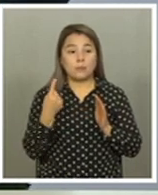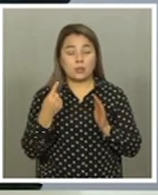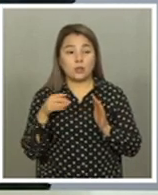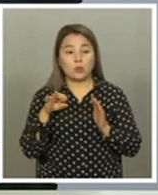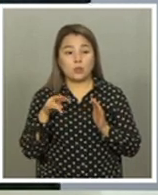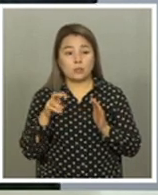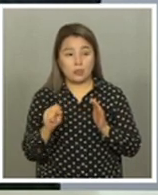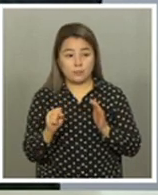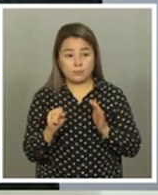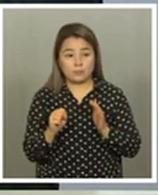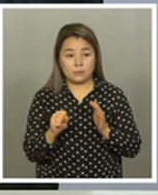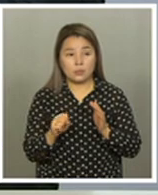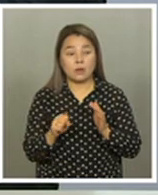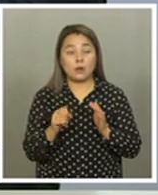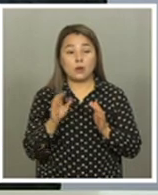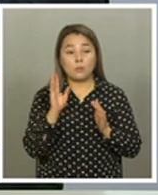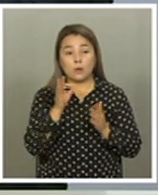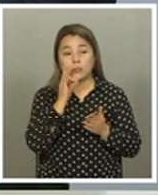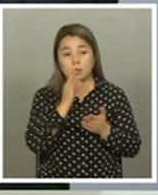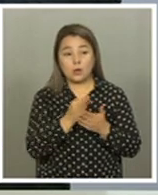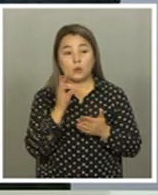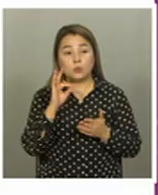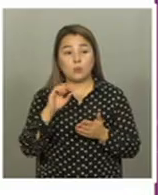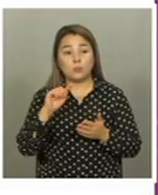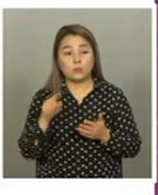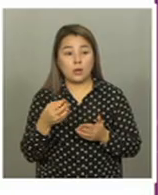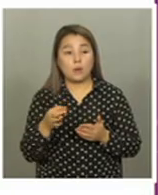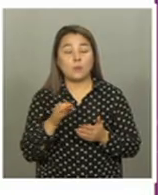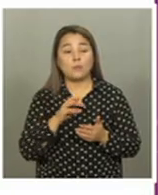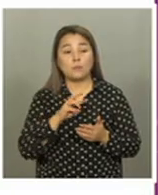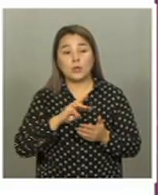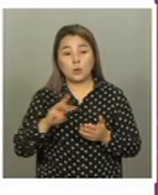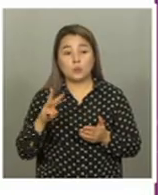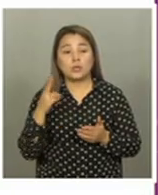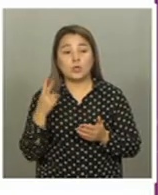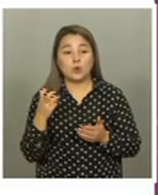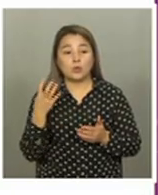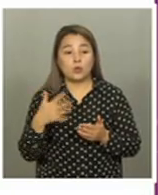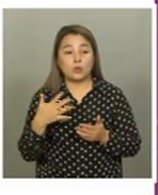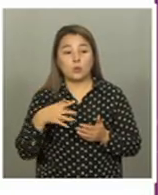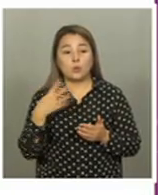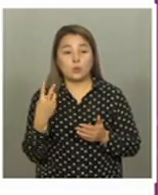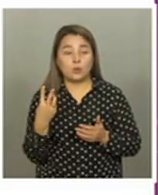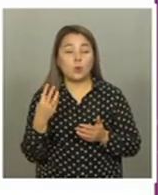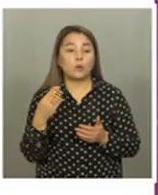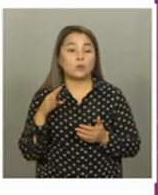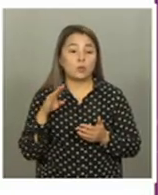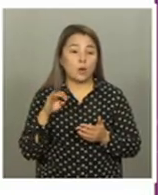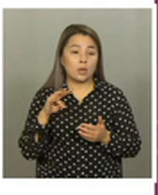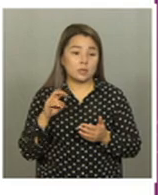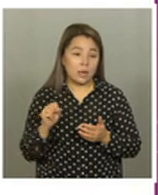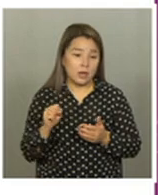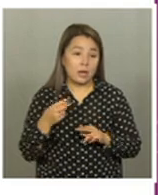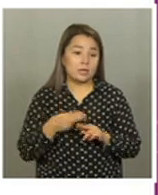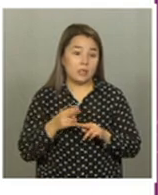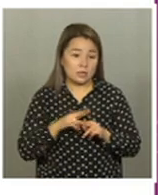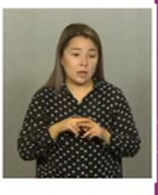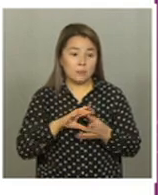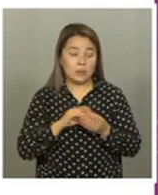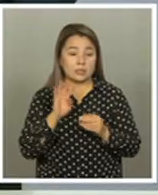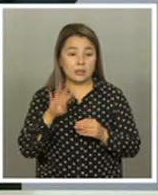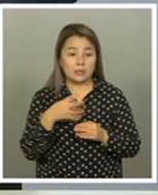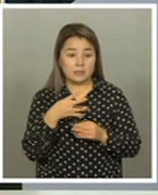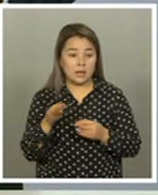Көбейтетін болсақ, 0,1253 тонна. Міне, кештеде сандық мәндері